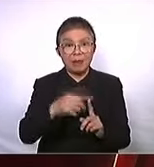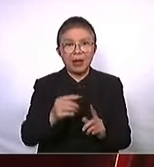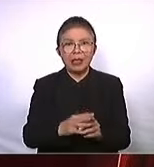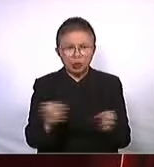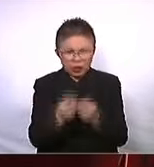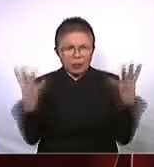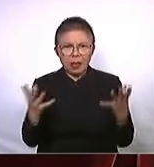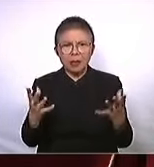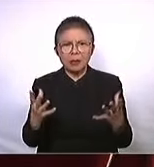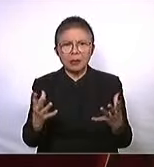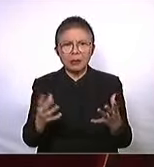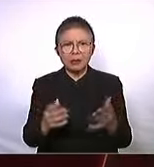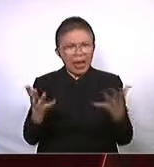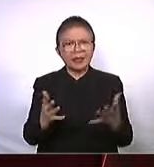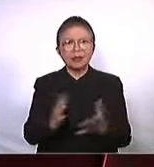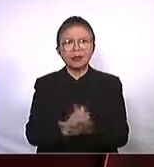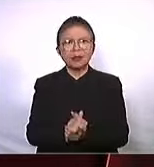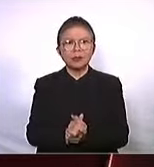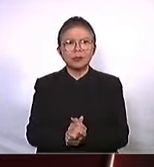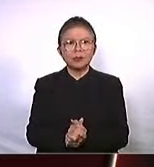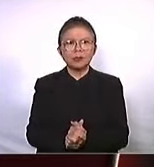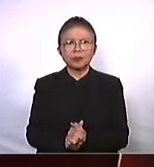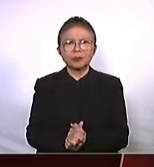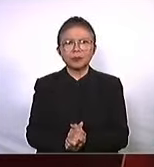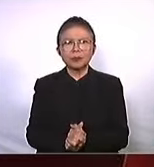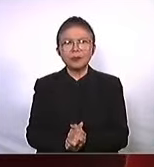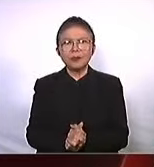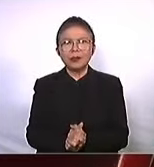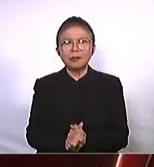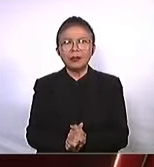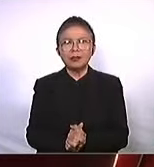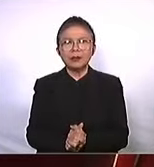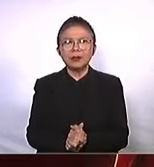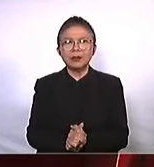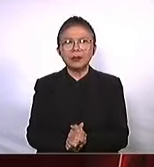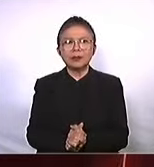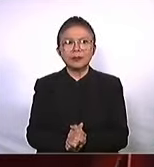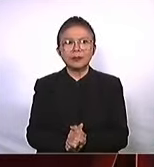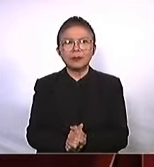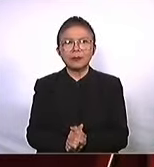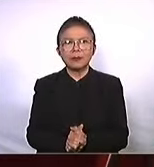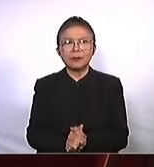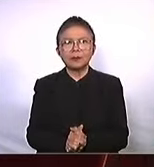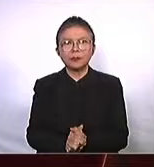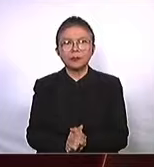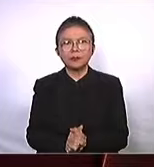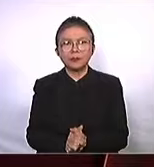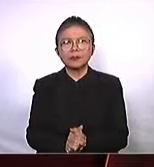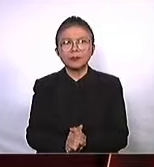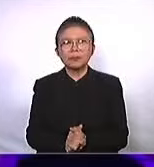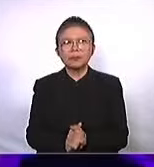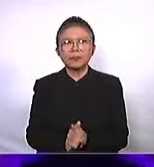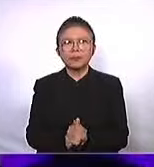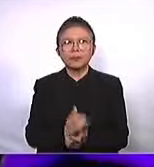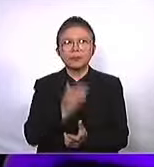jelas, singkat padat, jelas. Terima kasih. Waktu Anda masih tersisa? Cukup. Cukup, Bapak? Cukup. Baik.